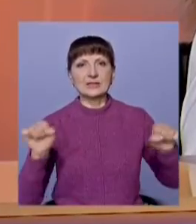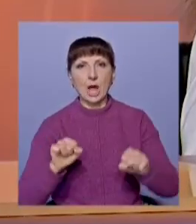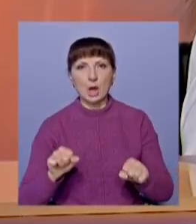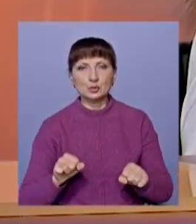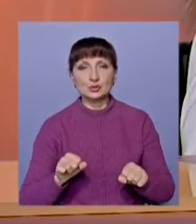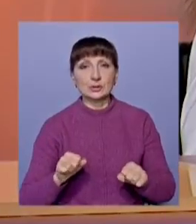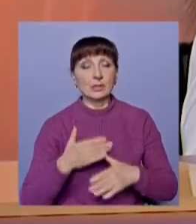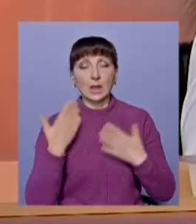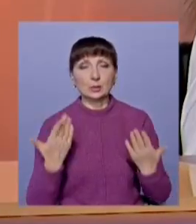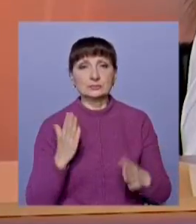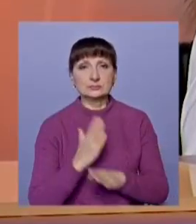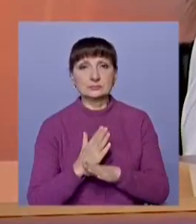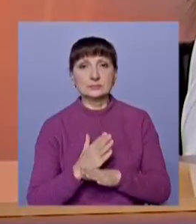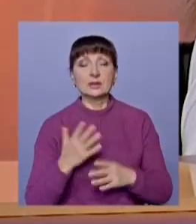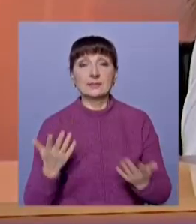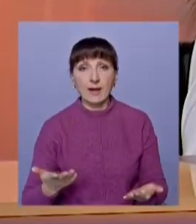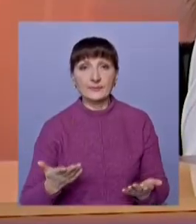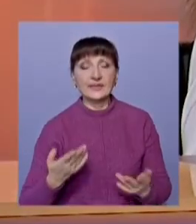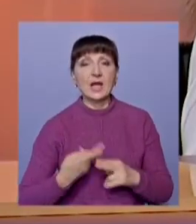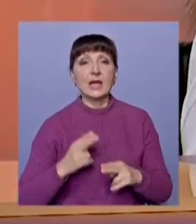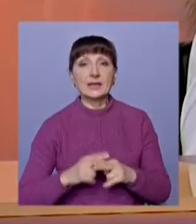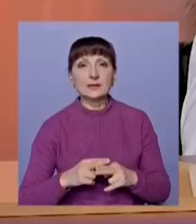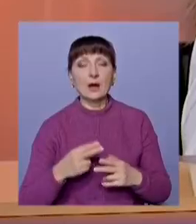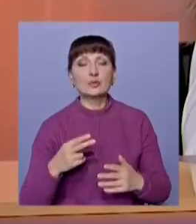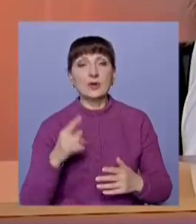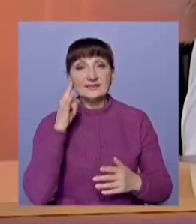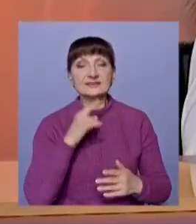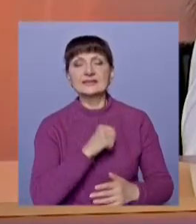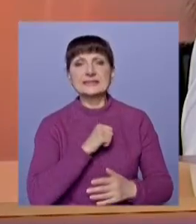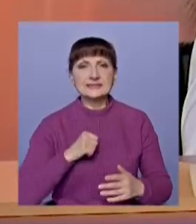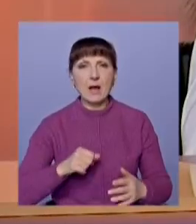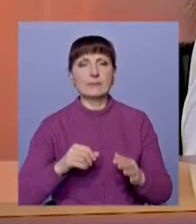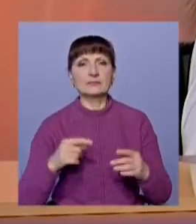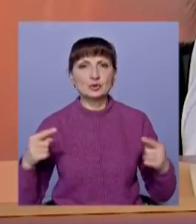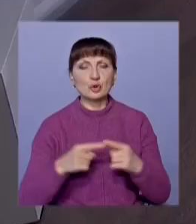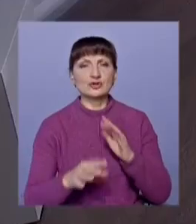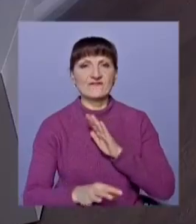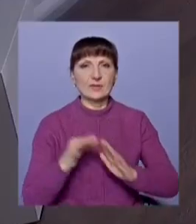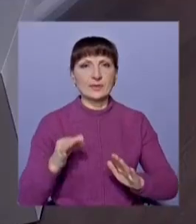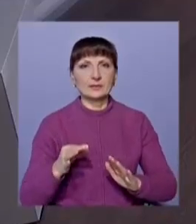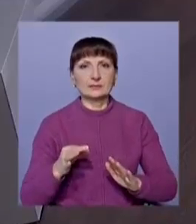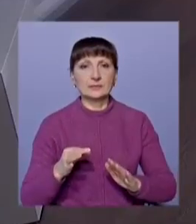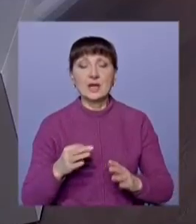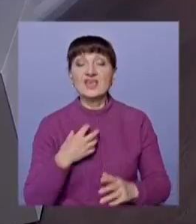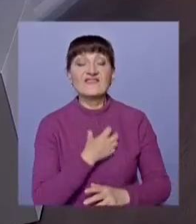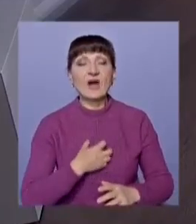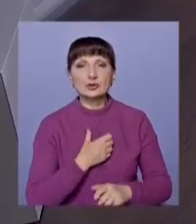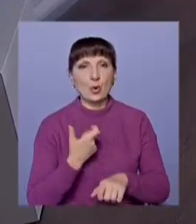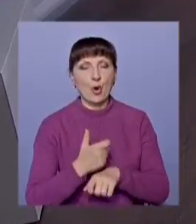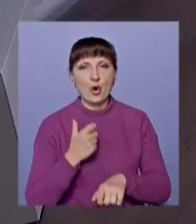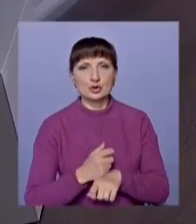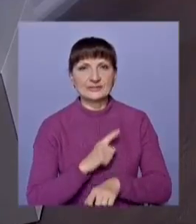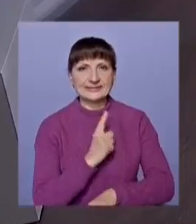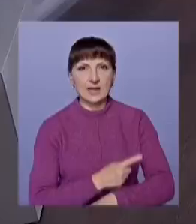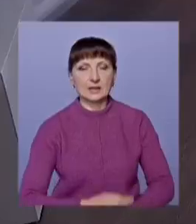это не имиджевый проект, это совершенно осознанное было решение, вот, значимость которой просто невозможно переоценить. Лидия Андреевна,